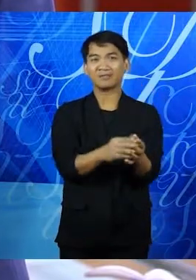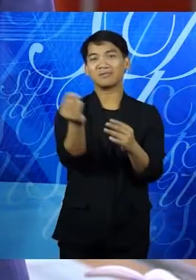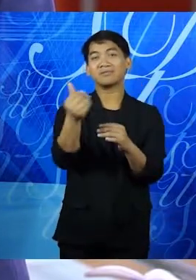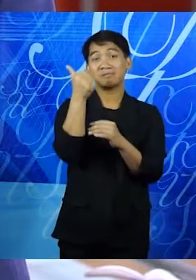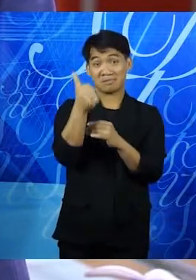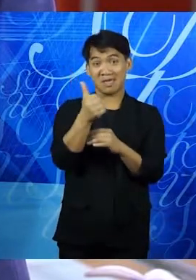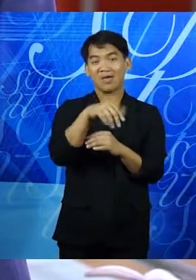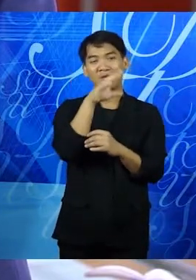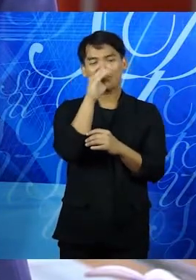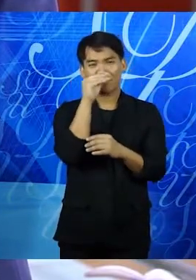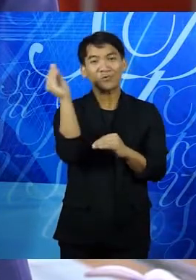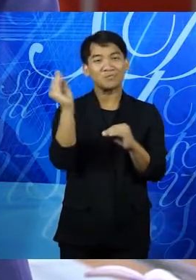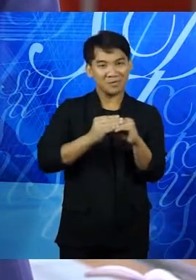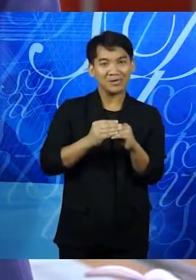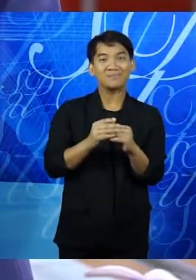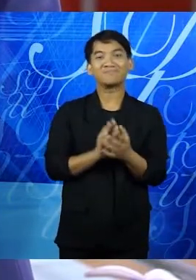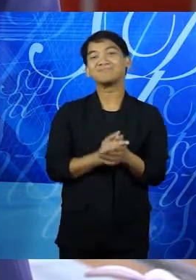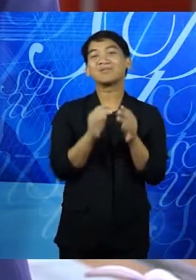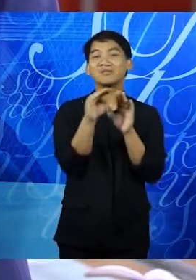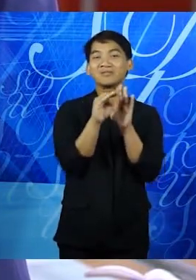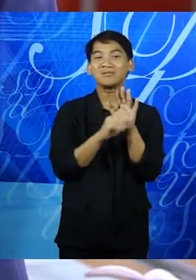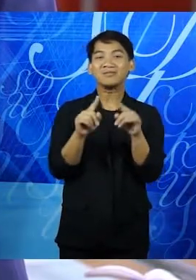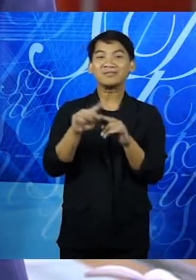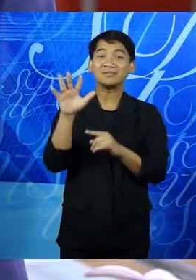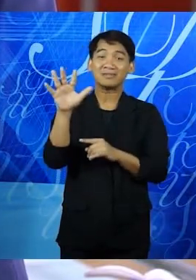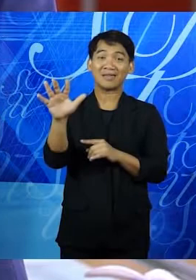นะคะแล้วเราก็จะไปต่อในขั้นตอนที่5